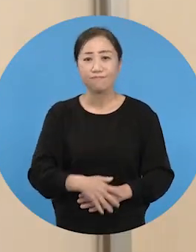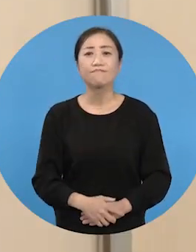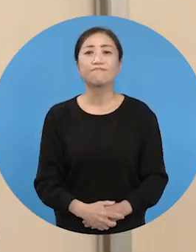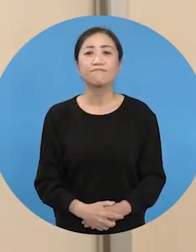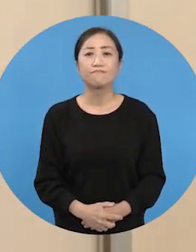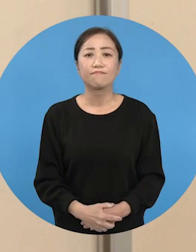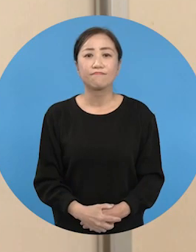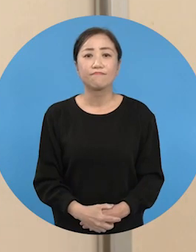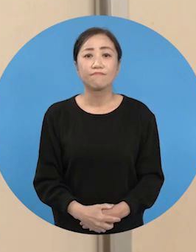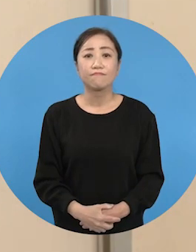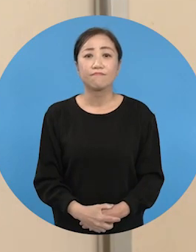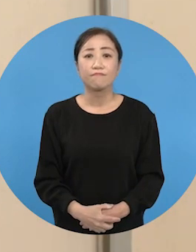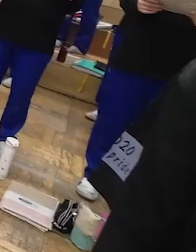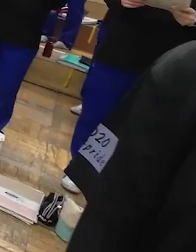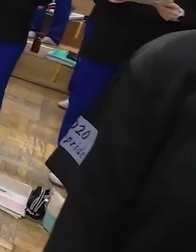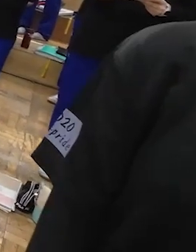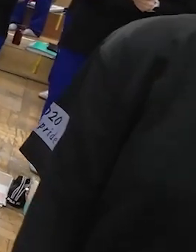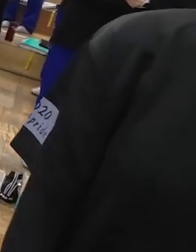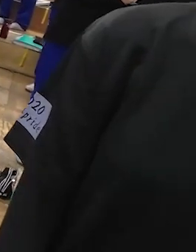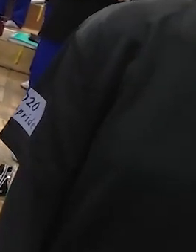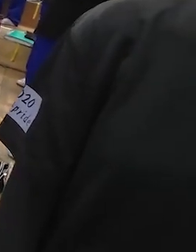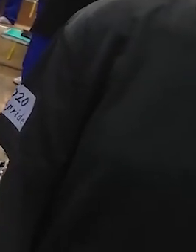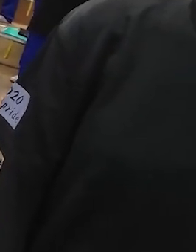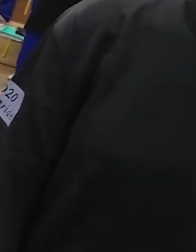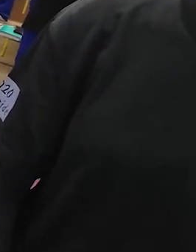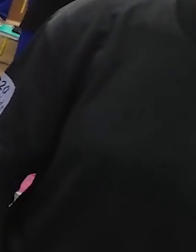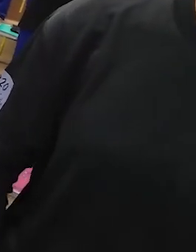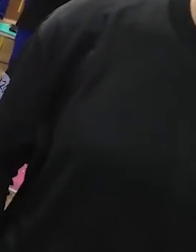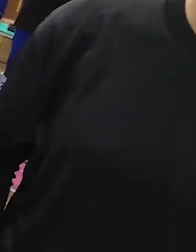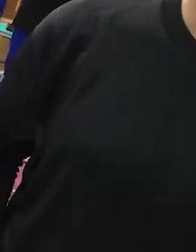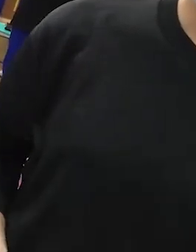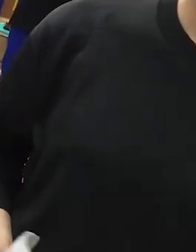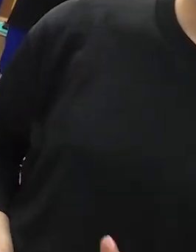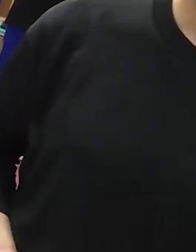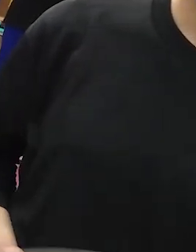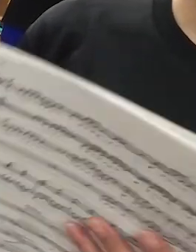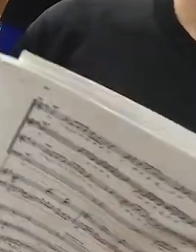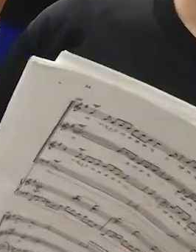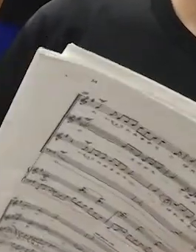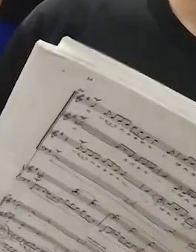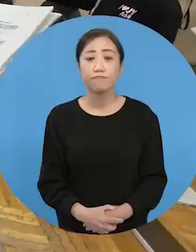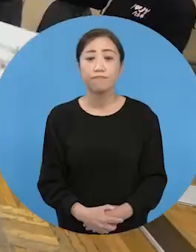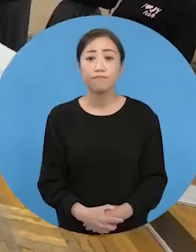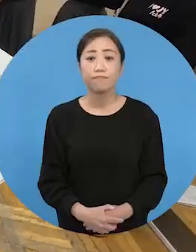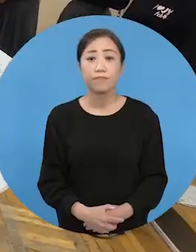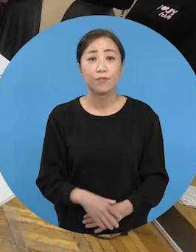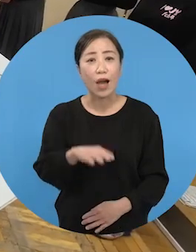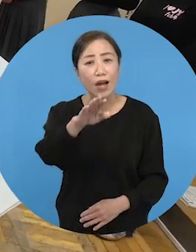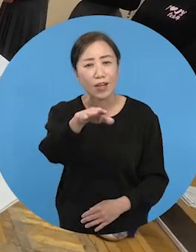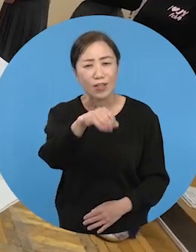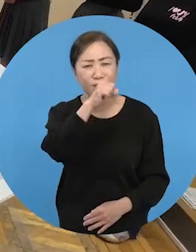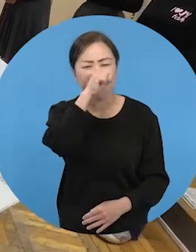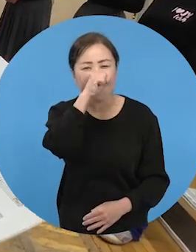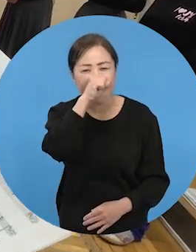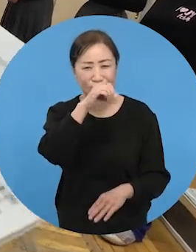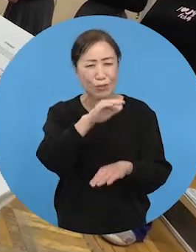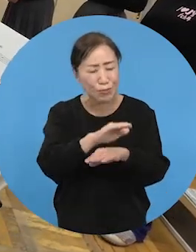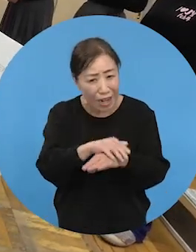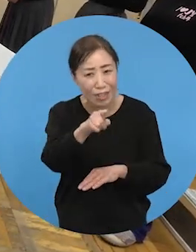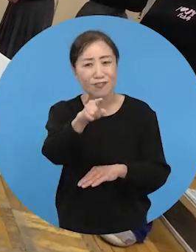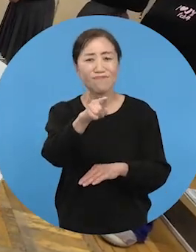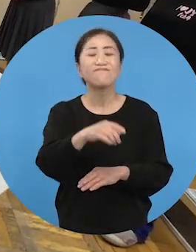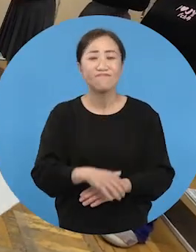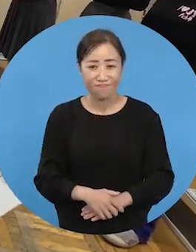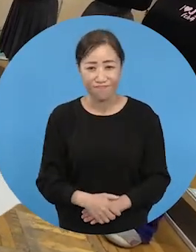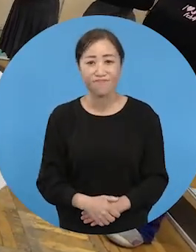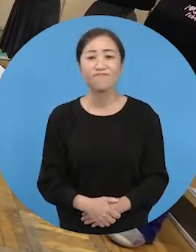っています。 はい、32小節目のなんだっけこれ、 とても上手いです。上